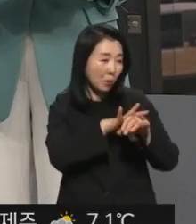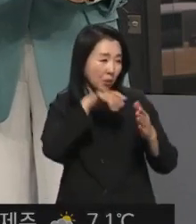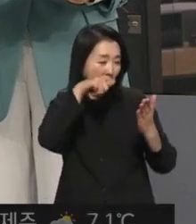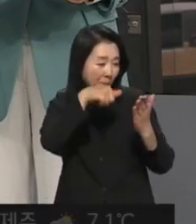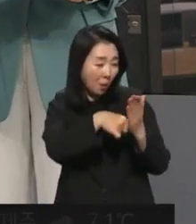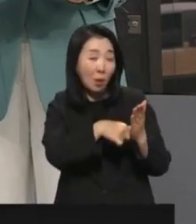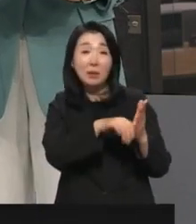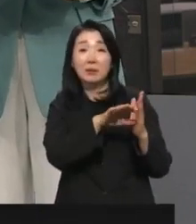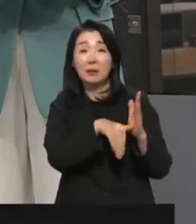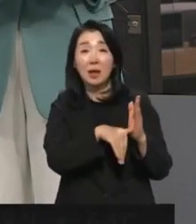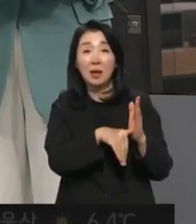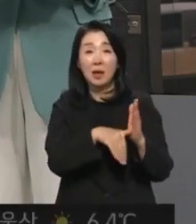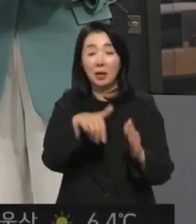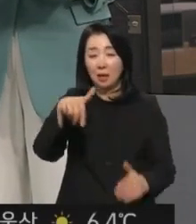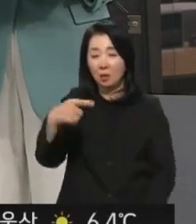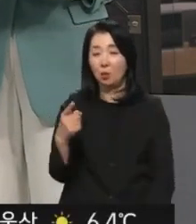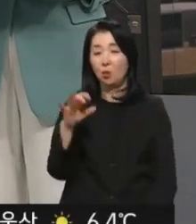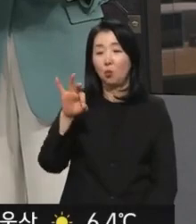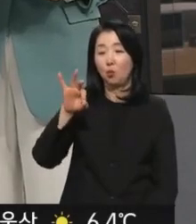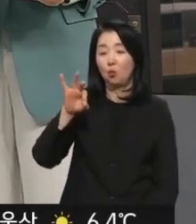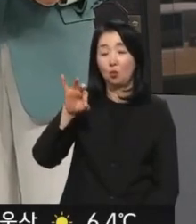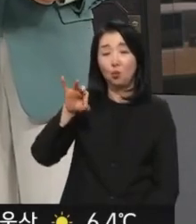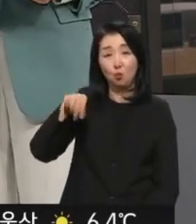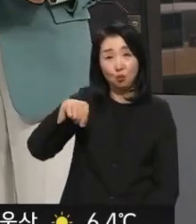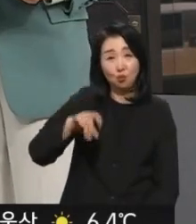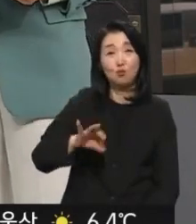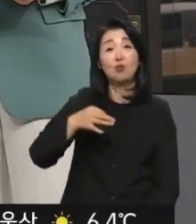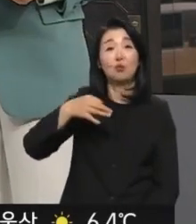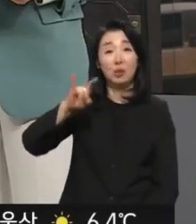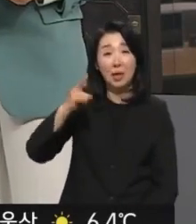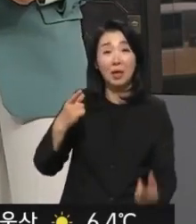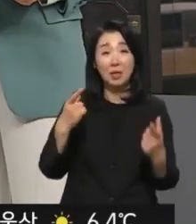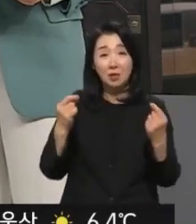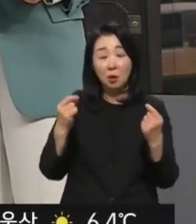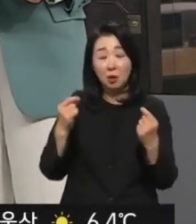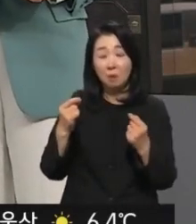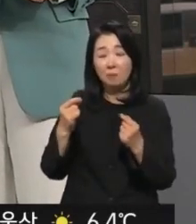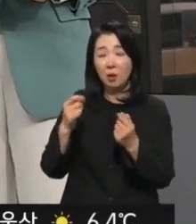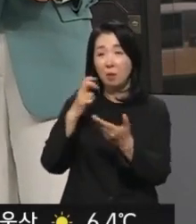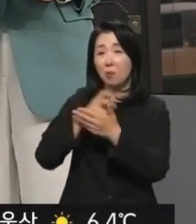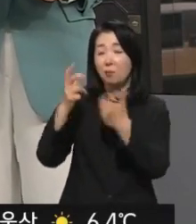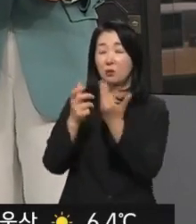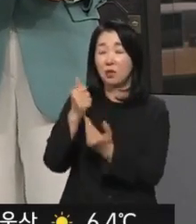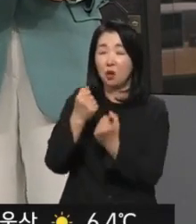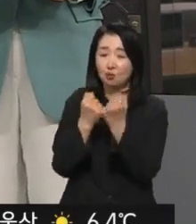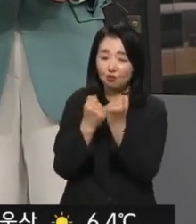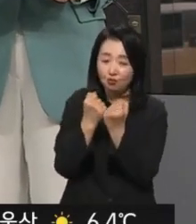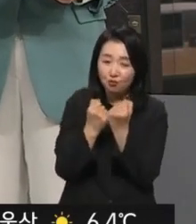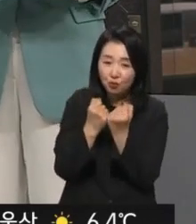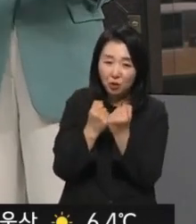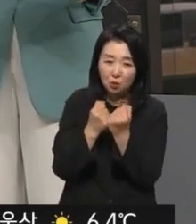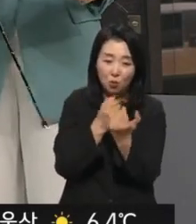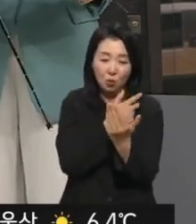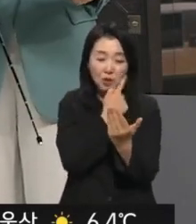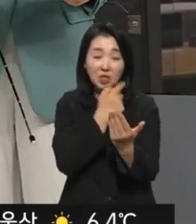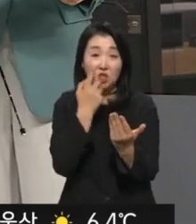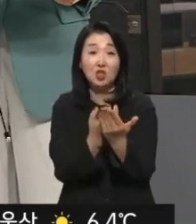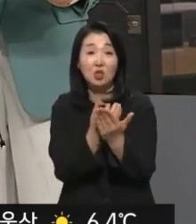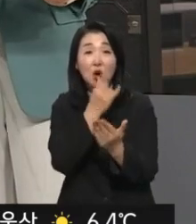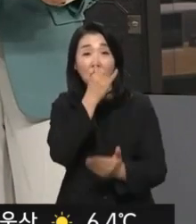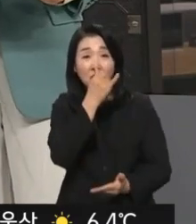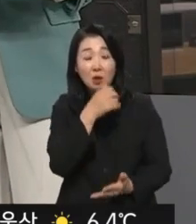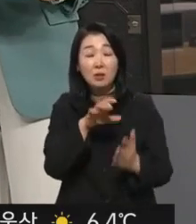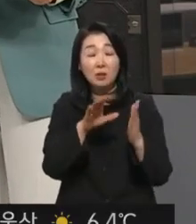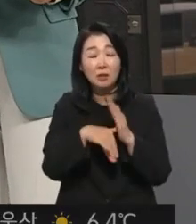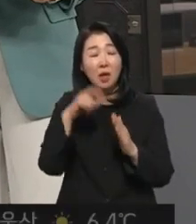표결하는 당일에 노웅래 의원 때처럼 이 한동훈 장관이 구체적인 증거를 언급한다면 어떤